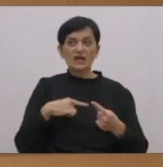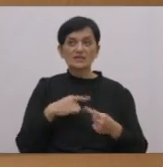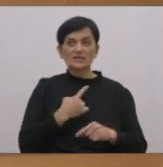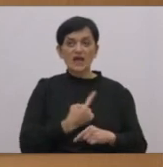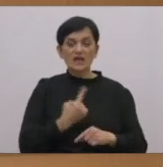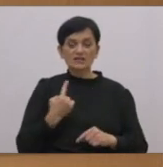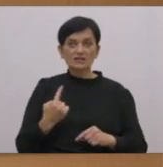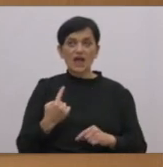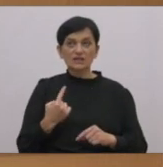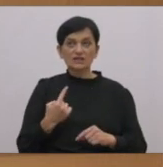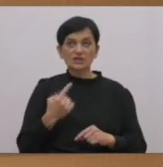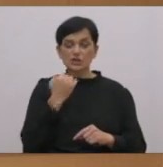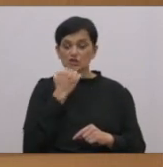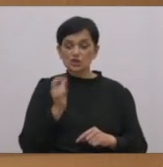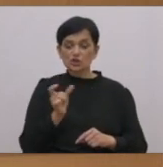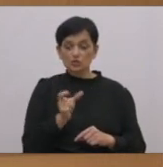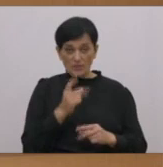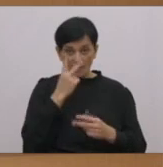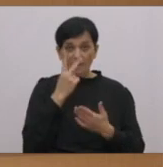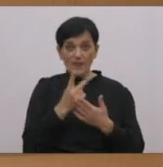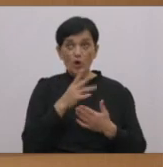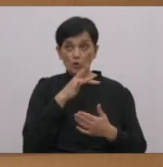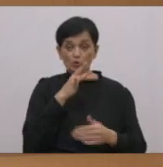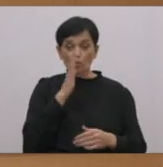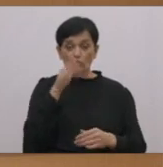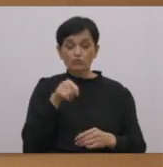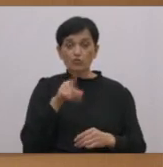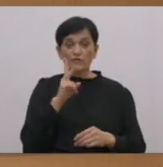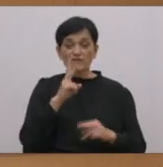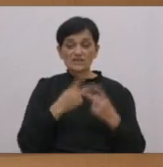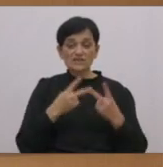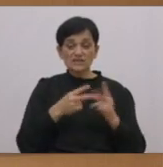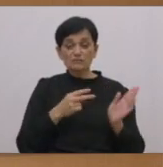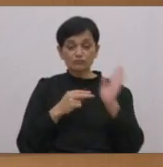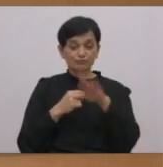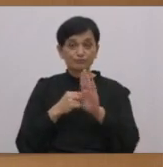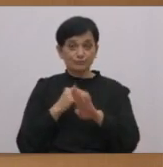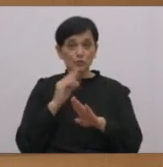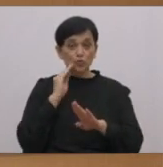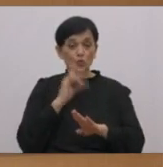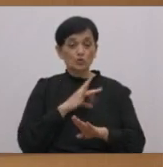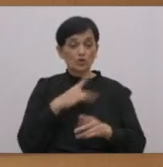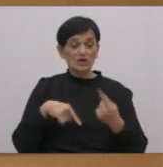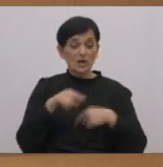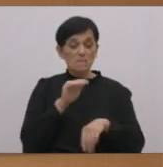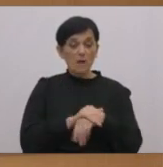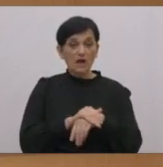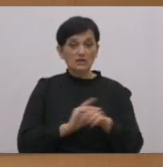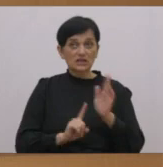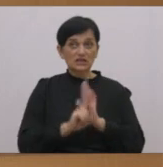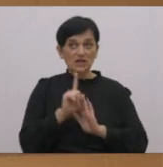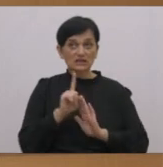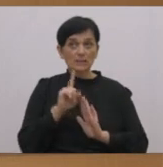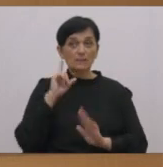ერთ-ერთი ინსტრუმენტი. ნახავთ თქვენ დადგებად, რომ ვიღაცები წავლენ ციხეში, როდესაც ფულის გათეთრების ფაქტებზე დაიწყება.